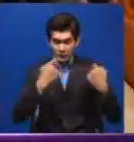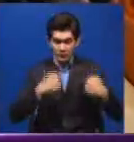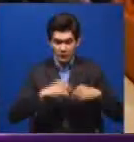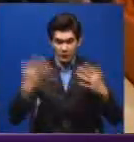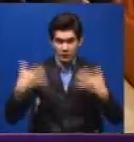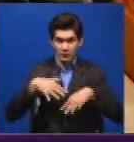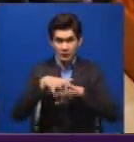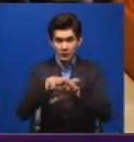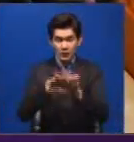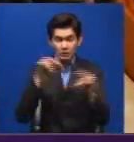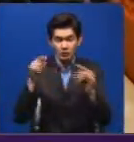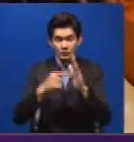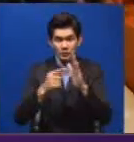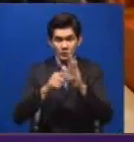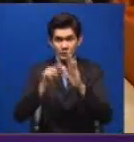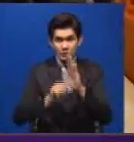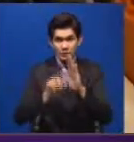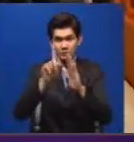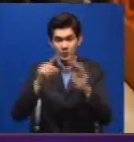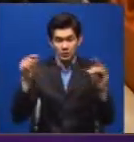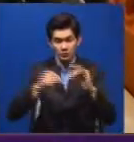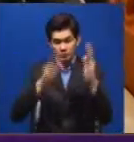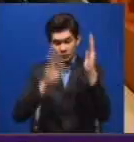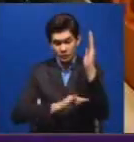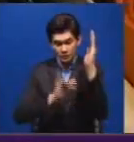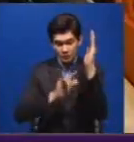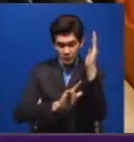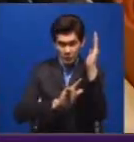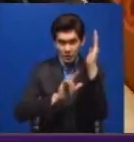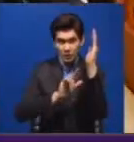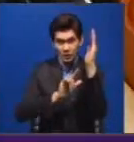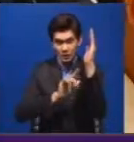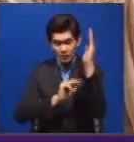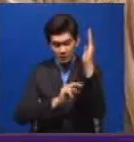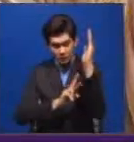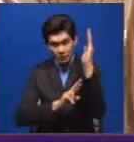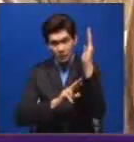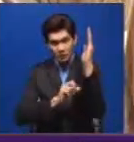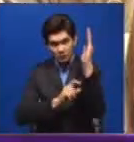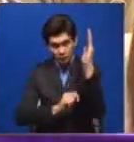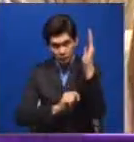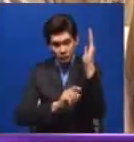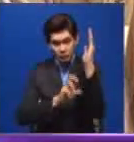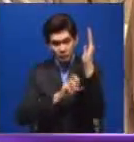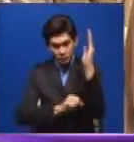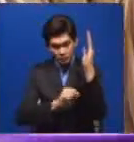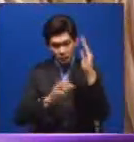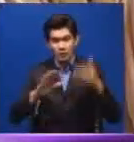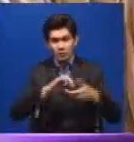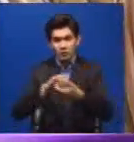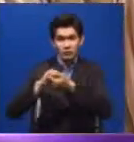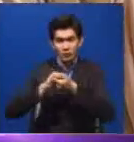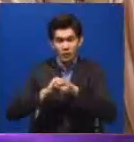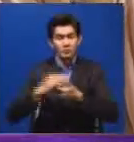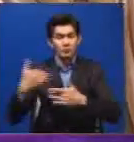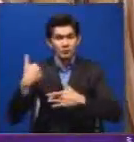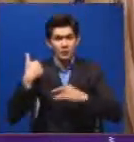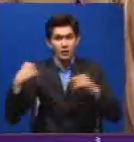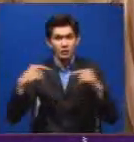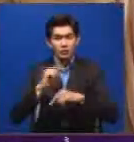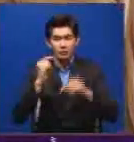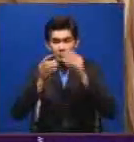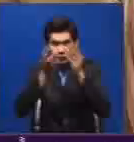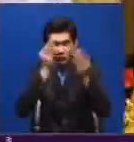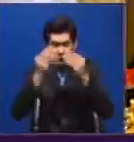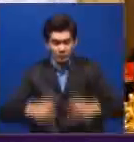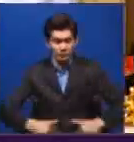งที่21มีเยาวชนจากจังหวัดยะลาปัตตานีนราธิวาสสงขลาและสตูลเข้าร่วมโครงการเพื่อที่จะได้ร่วมการเรียนรู้